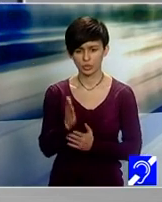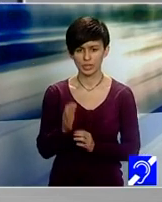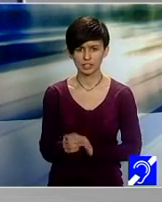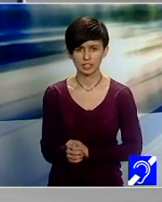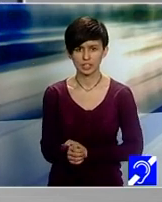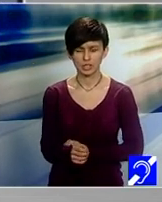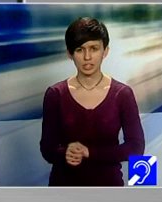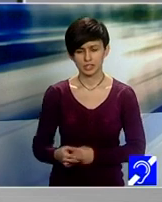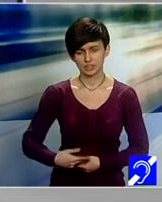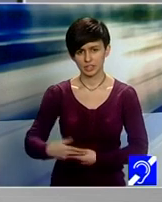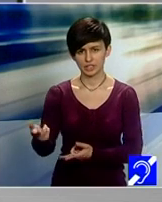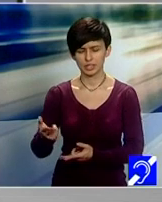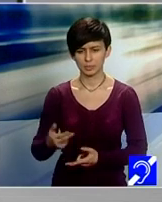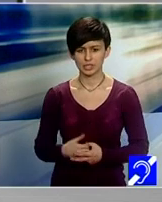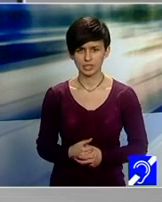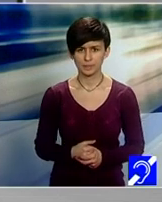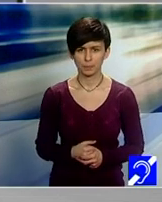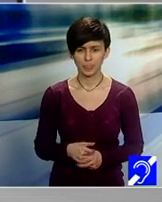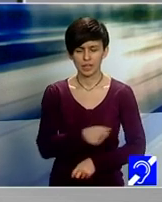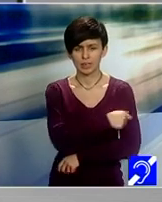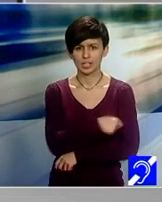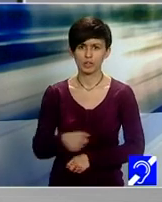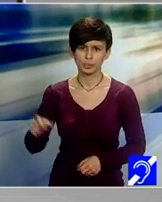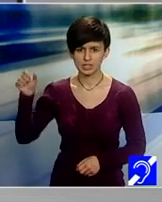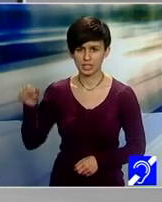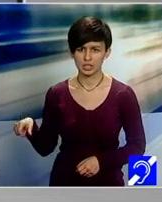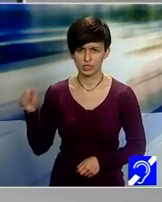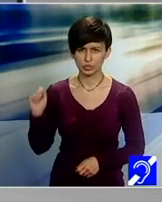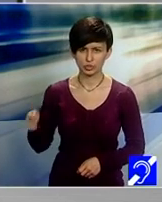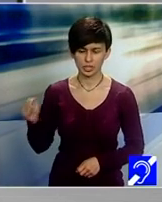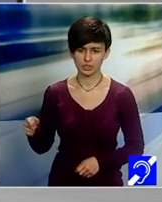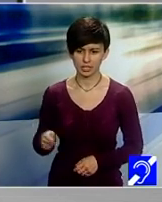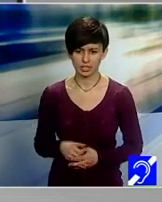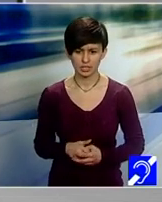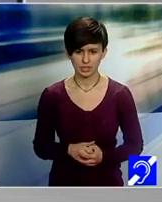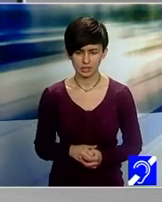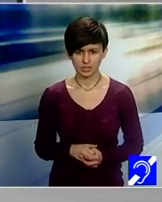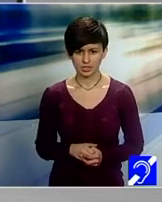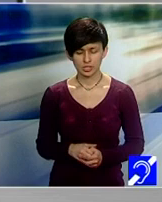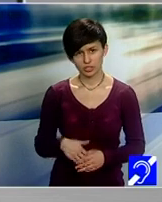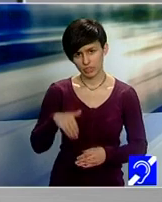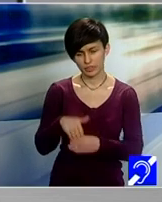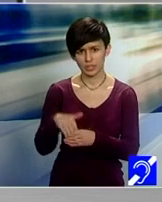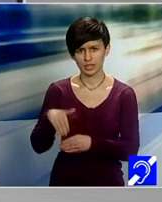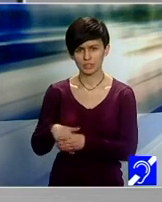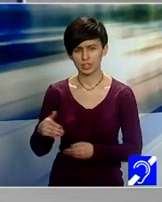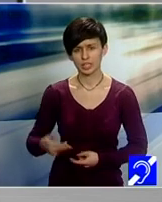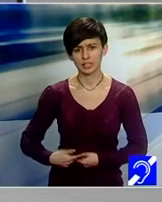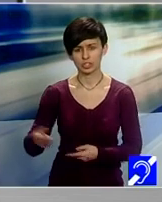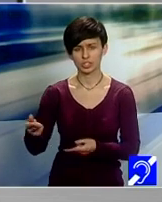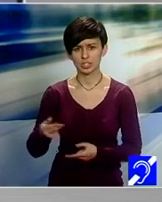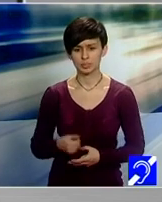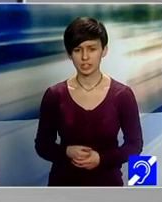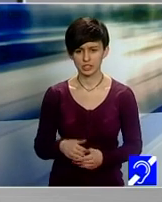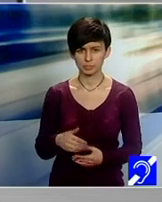din Camera Deputaților. Da, deputaților, care este for decizional, iar apoi va fi votată și trimisă spre promulgare